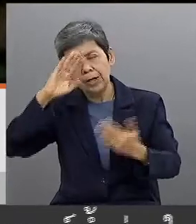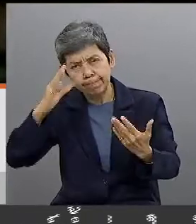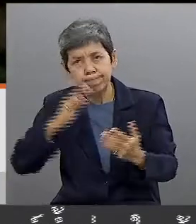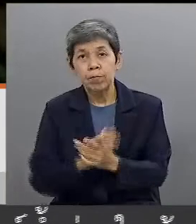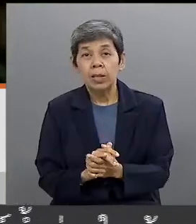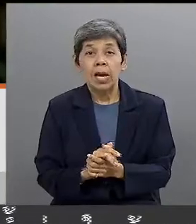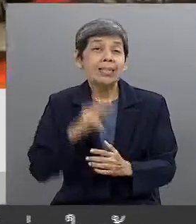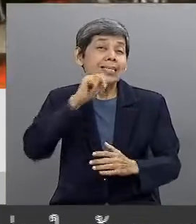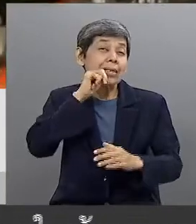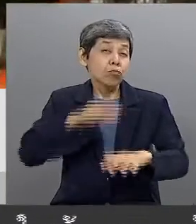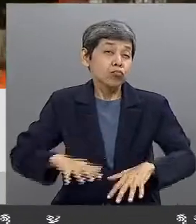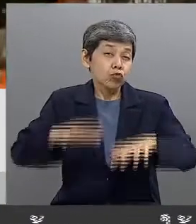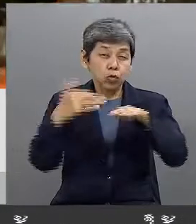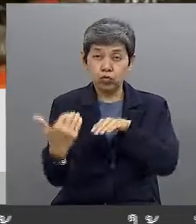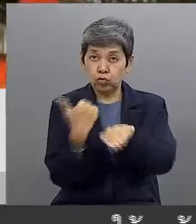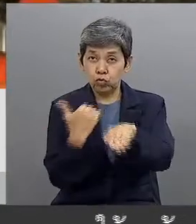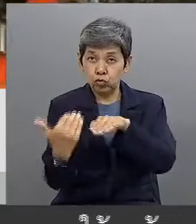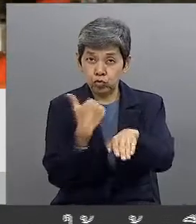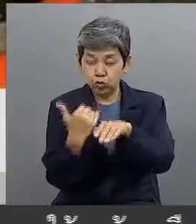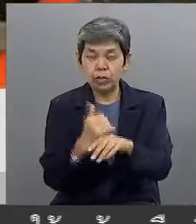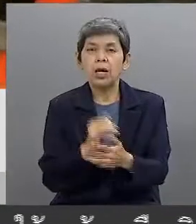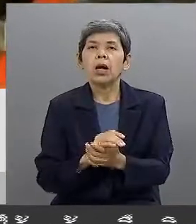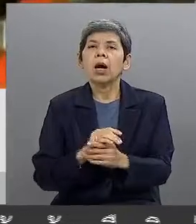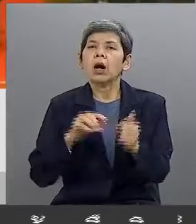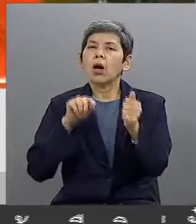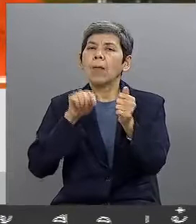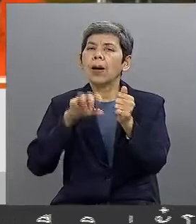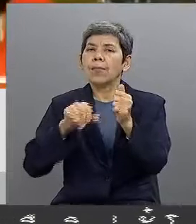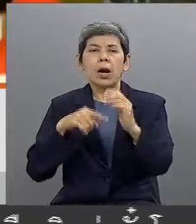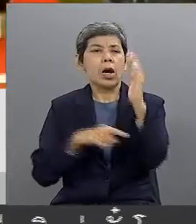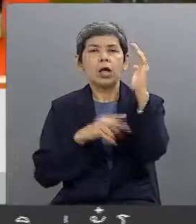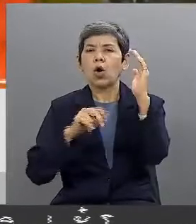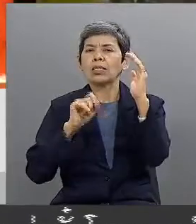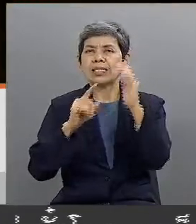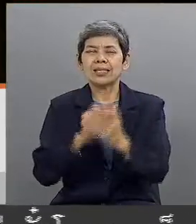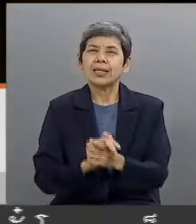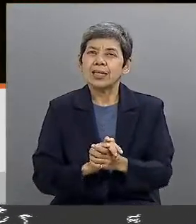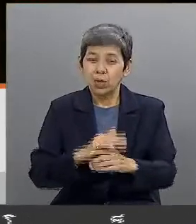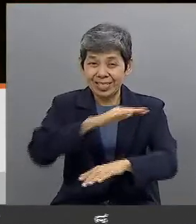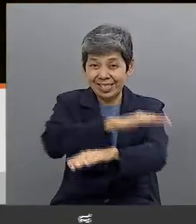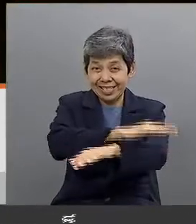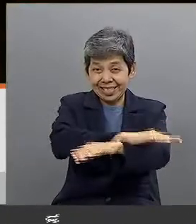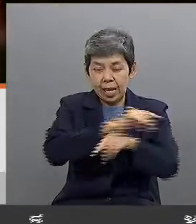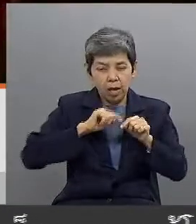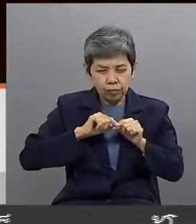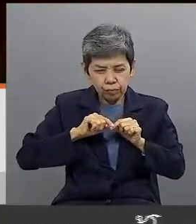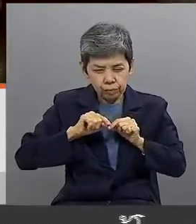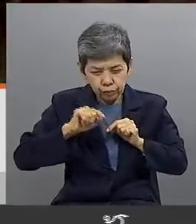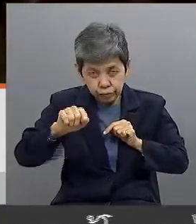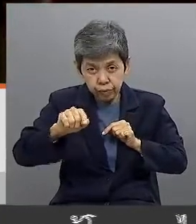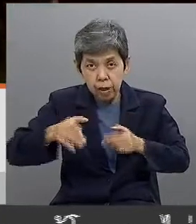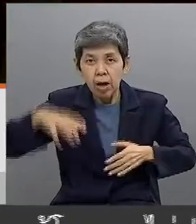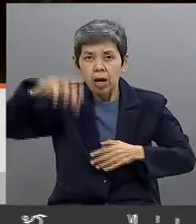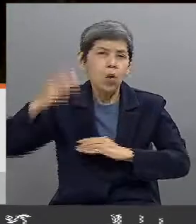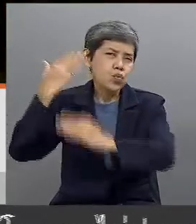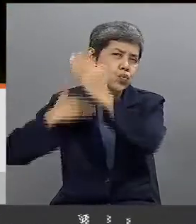ถนนราชดำเนินซึ่งเป็นถนนหลักในตัวเมืองนครศรีธรรมราชตั้งแต่สี่แยกหัวถนนไปจนถึงพิพิธภัณฑสถานแห่งชาตินครศรี